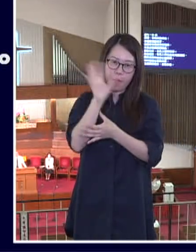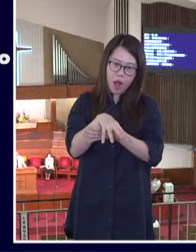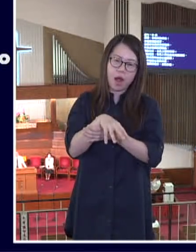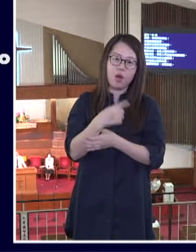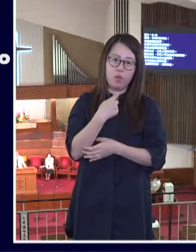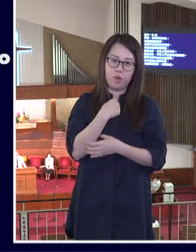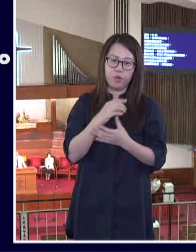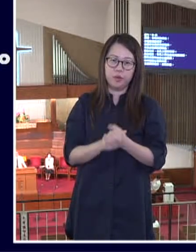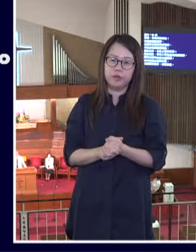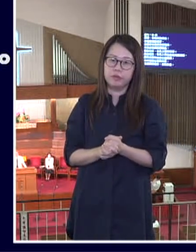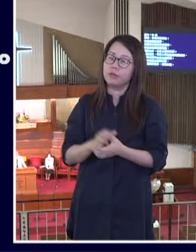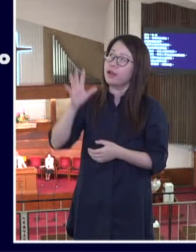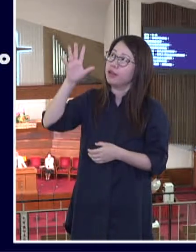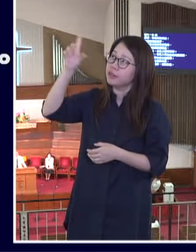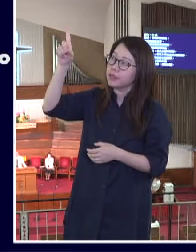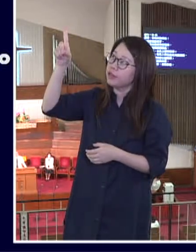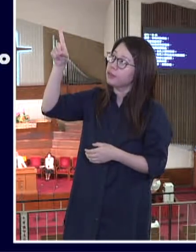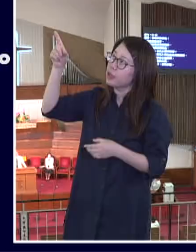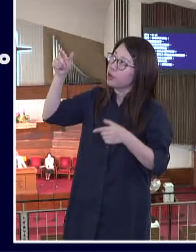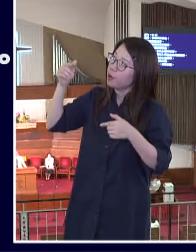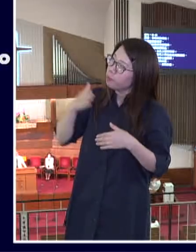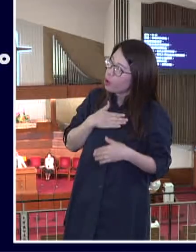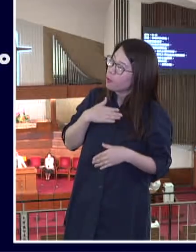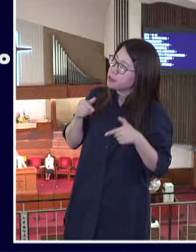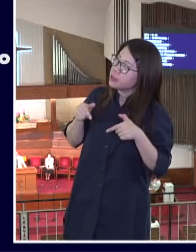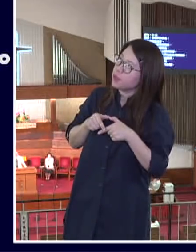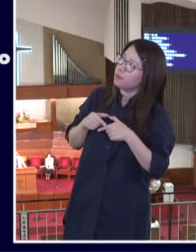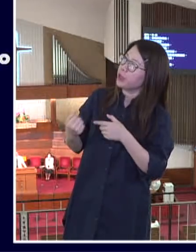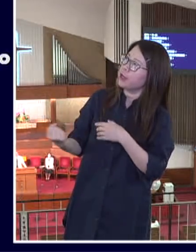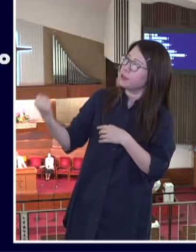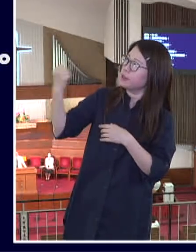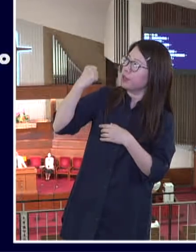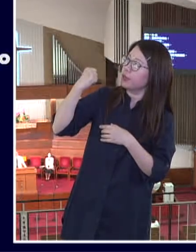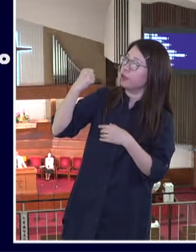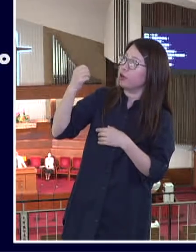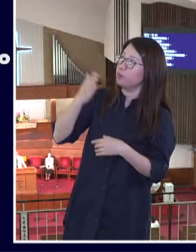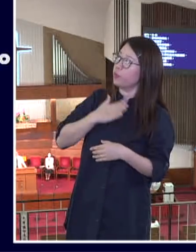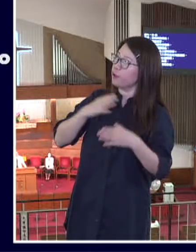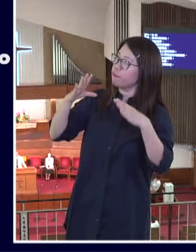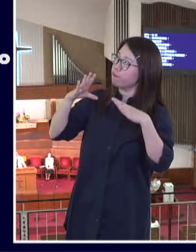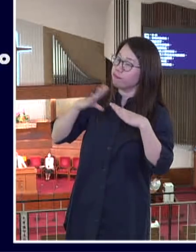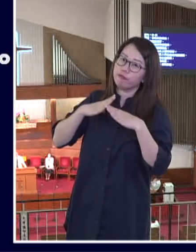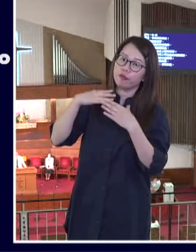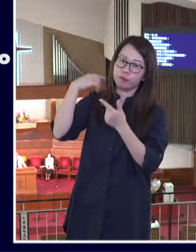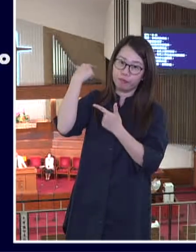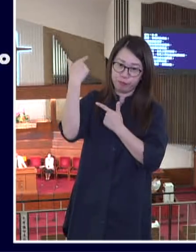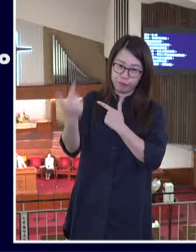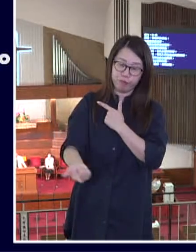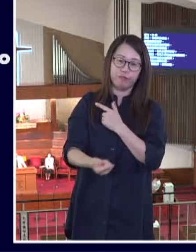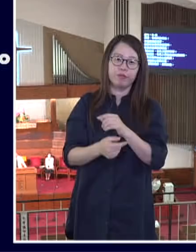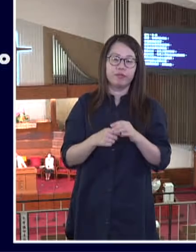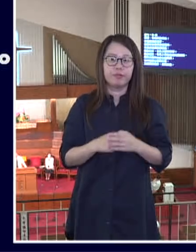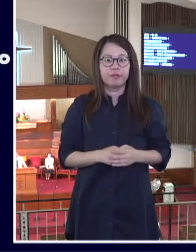神是我心里的力量，又是我的福分，直到永